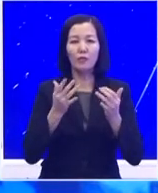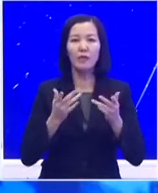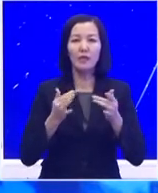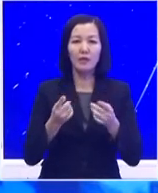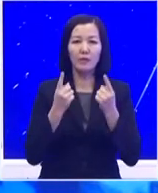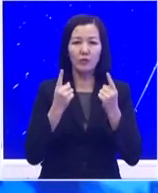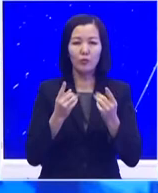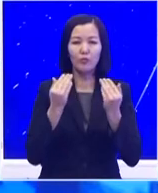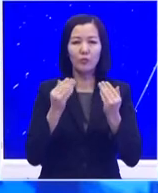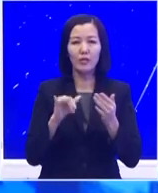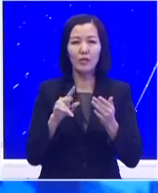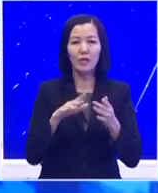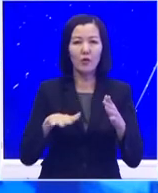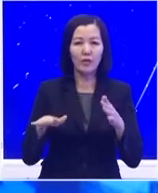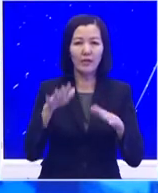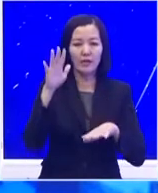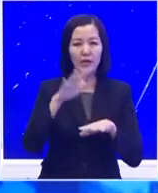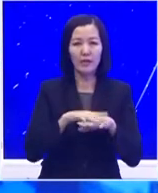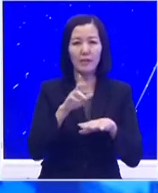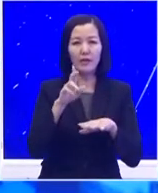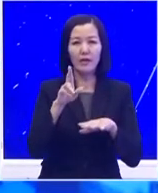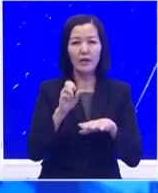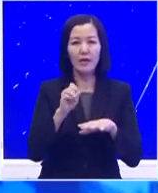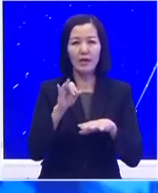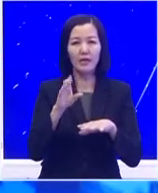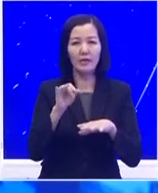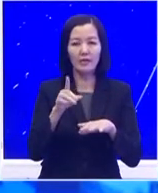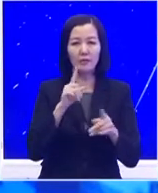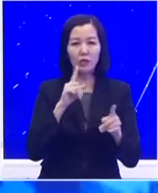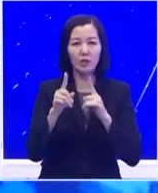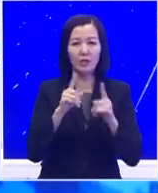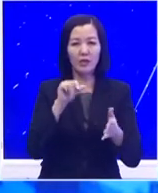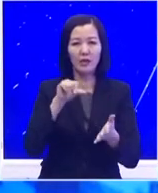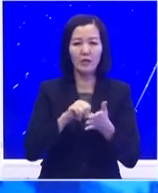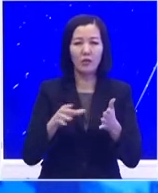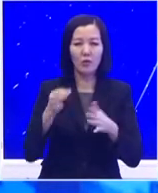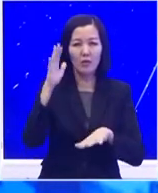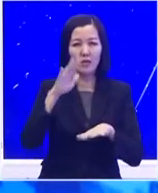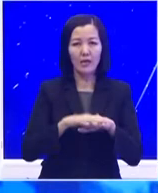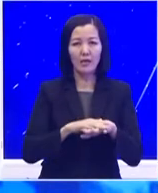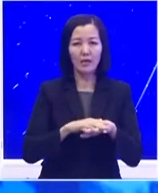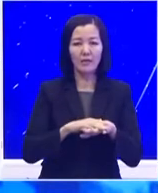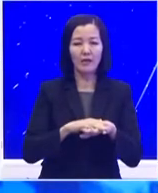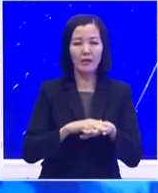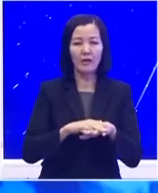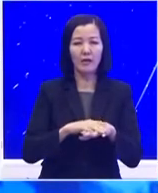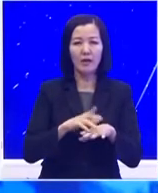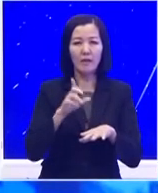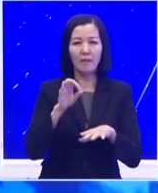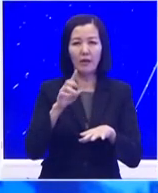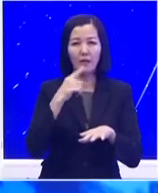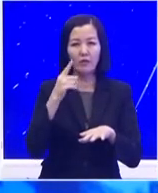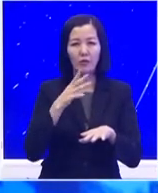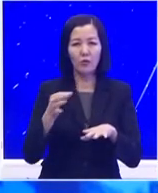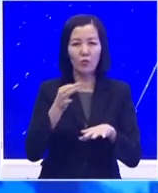құрметте талап та зор. Бүгін Іле ауданының әкімі Бағдат Қарасаевтың есептік жиынында қатысқан Амандық Баталов осылай деді. Облыс әкімі